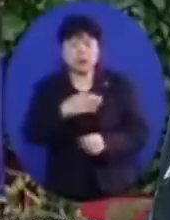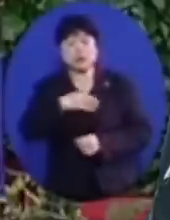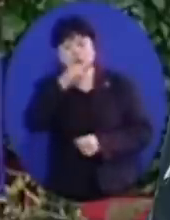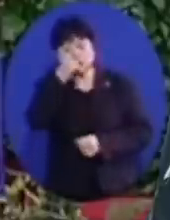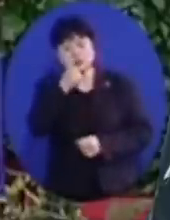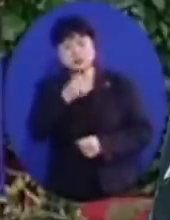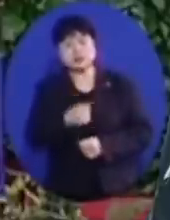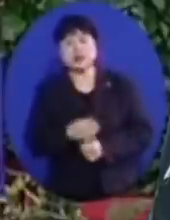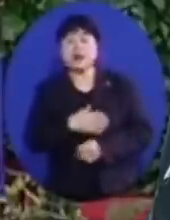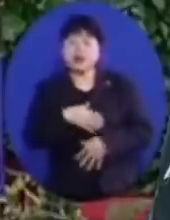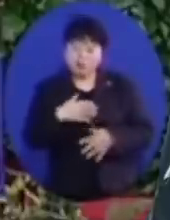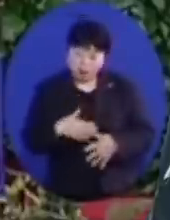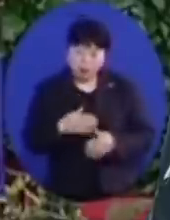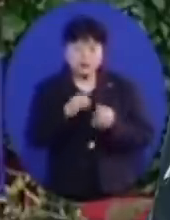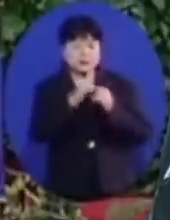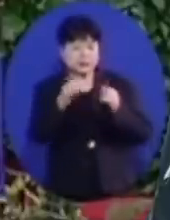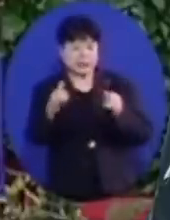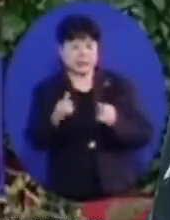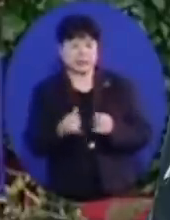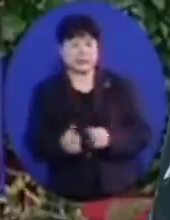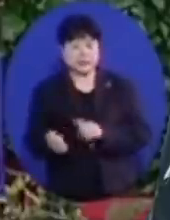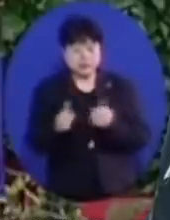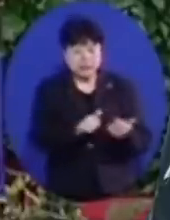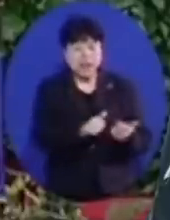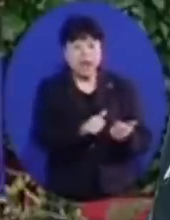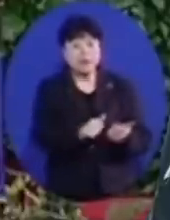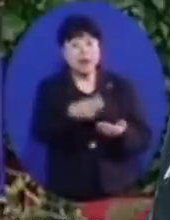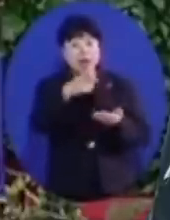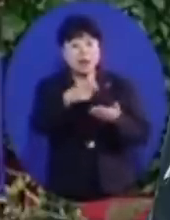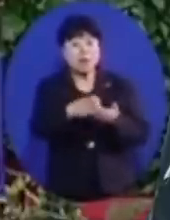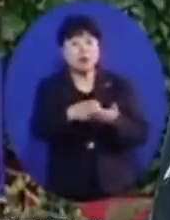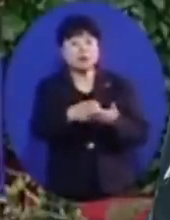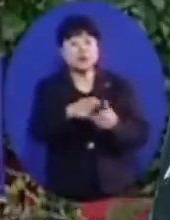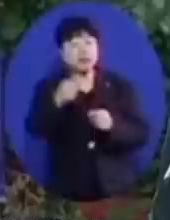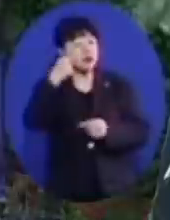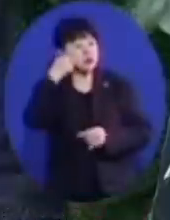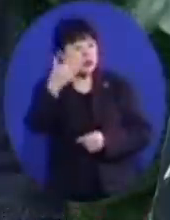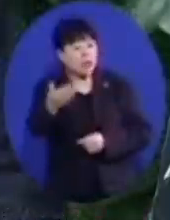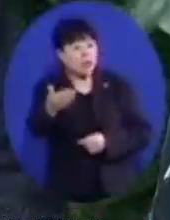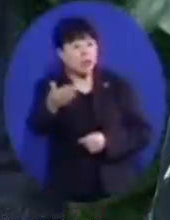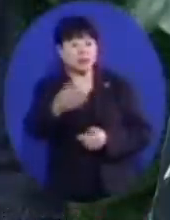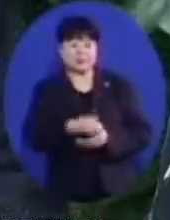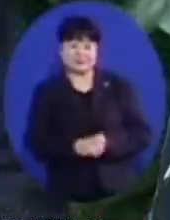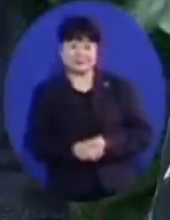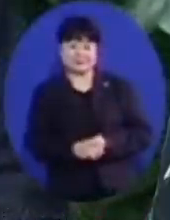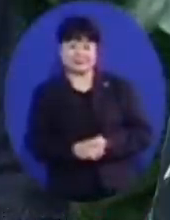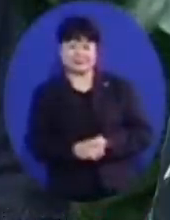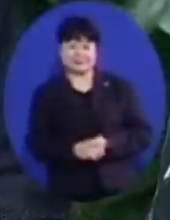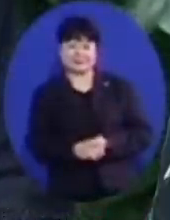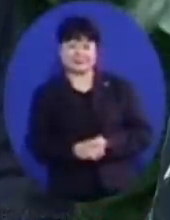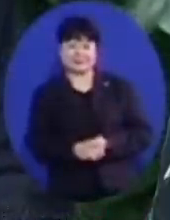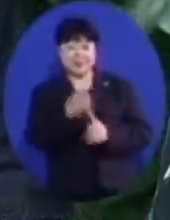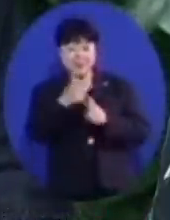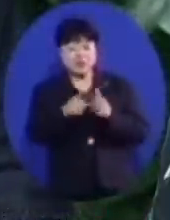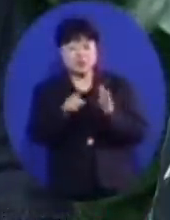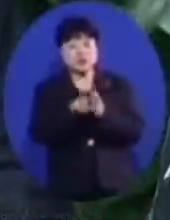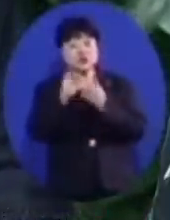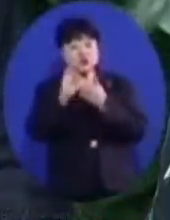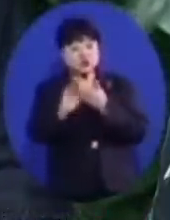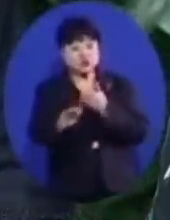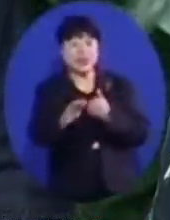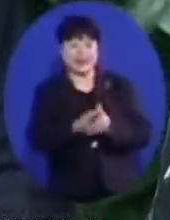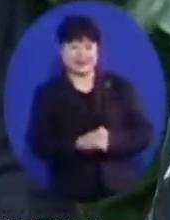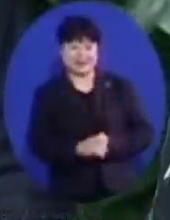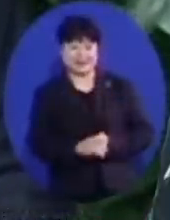오라 나는 곤고한 사람이로다이 사방의 몸에서 누가 나를 건지 예수 믿고 난